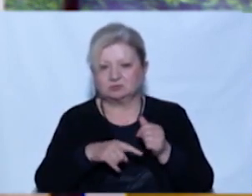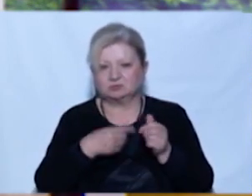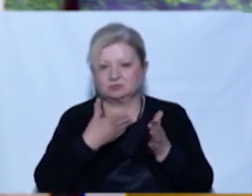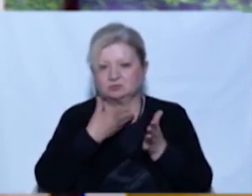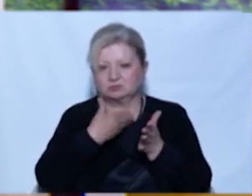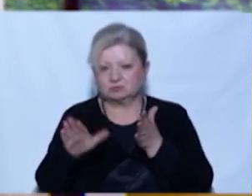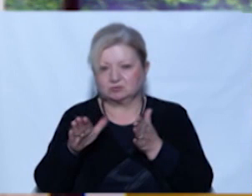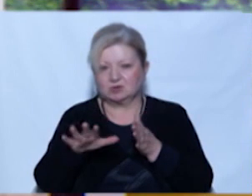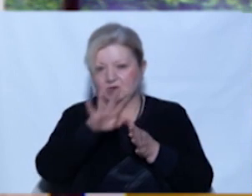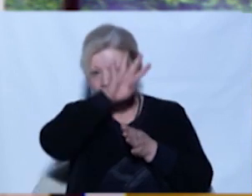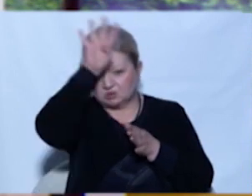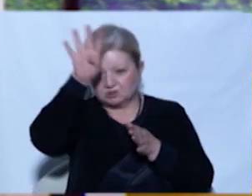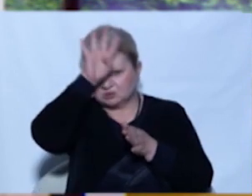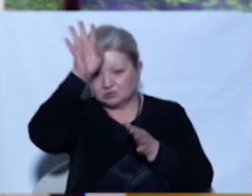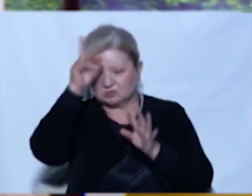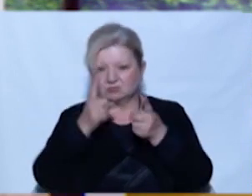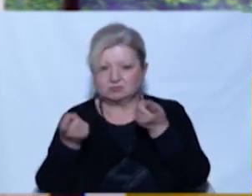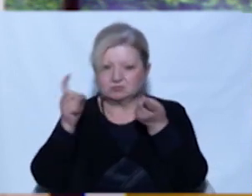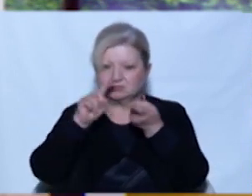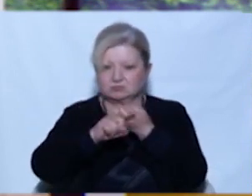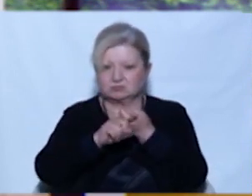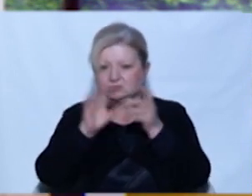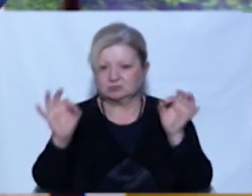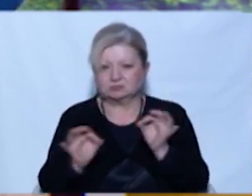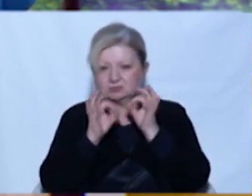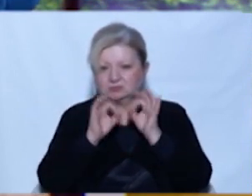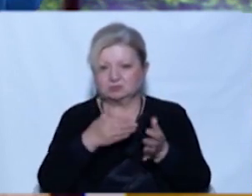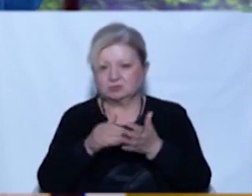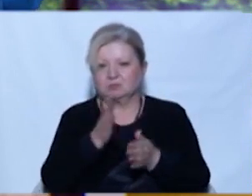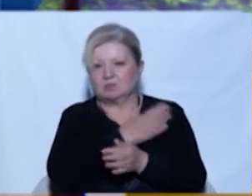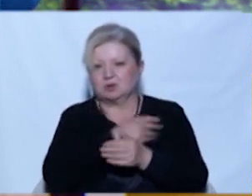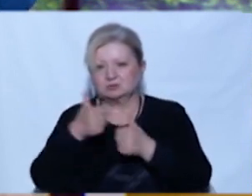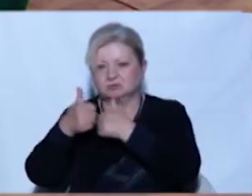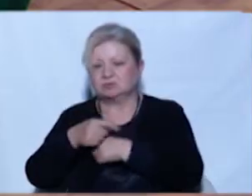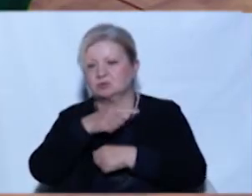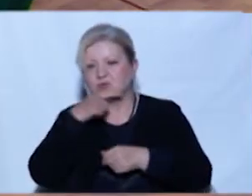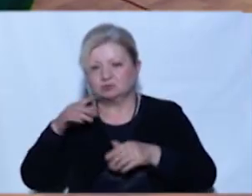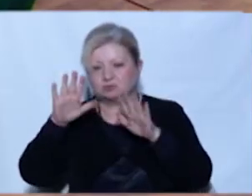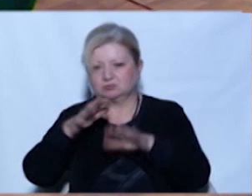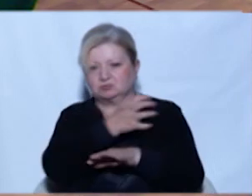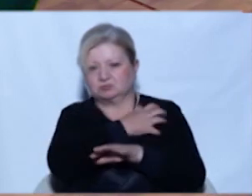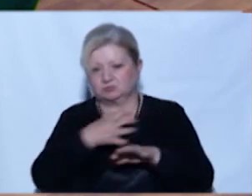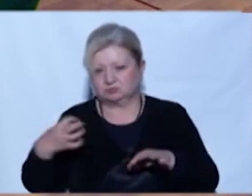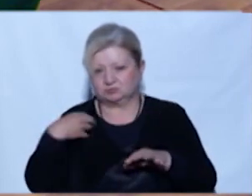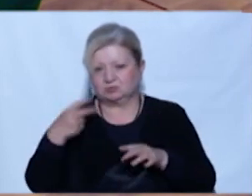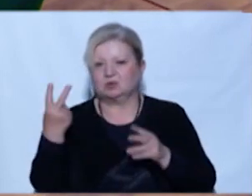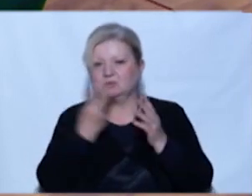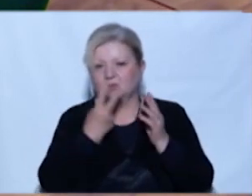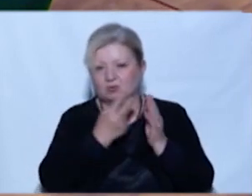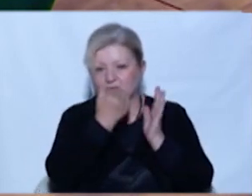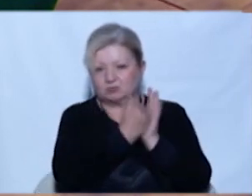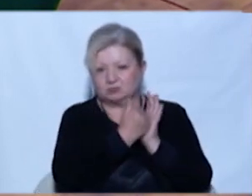ოსმალეთის სადმე ყოველგვარ დამოკიდებულებას და ხარს დაუჭერდა რუსეთის საიმპერატორო ტახტს. მეორე